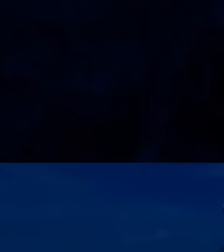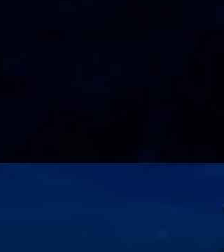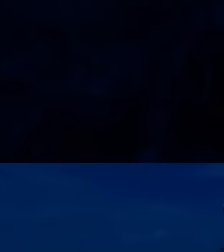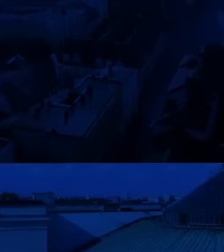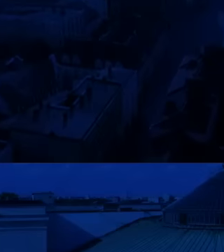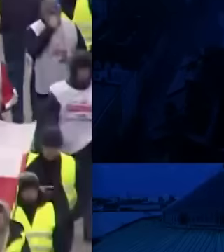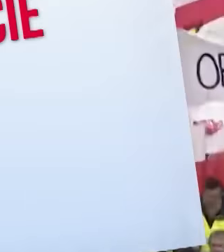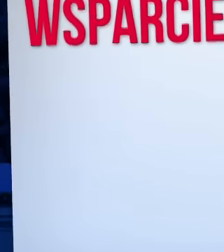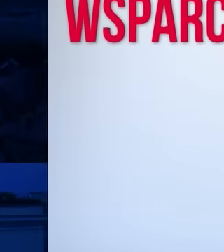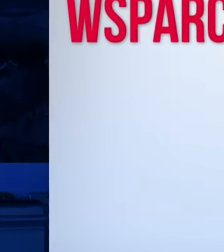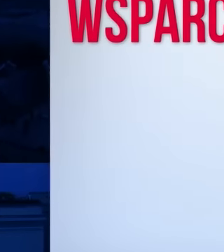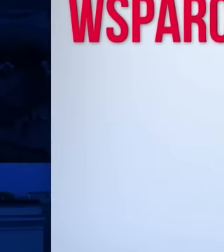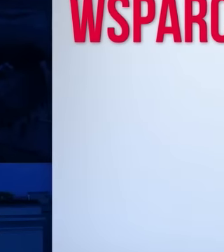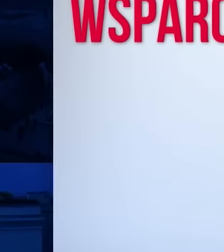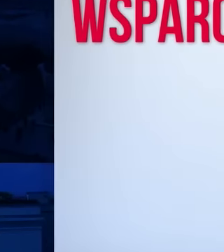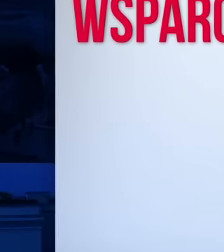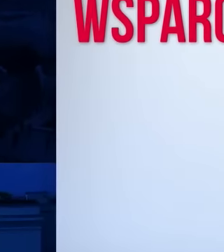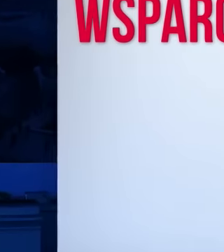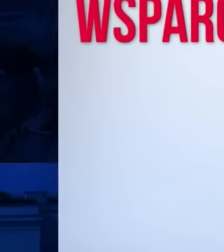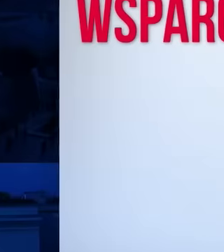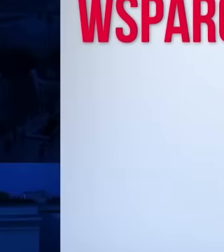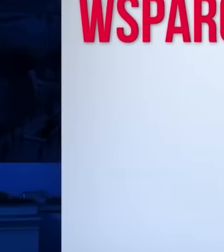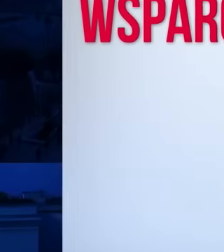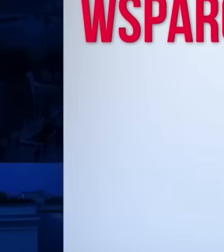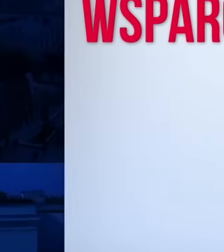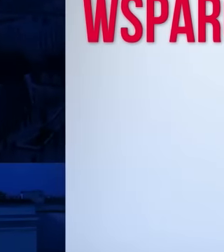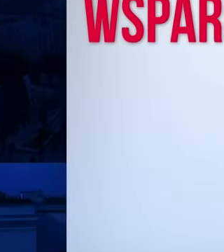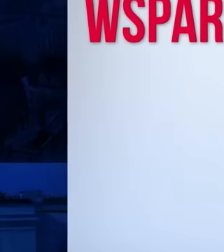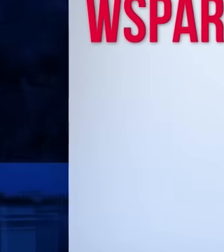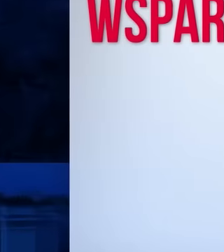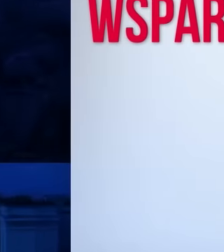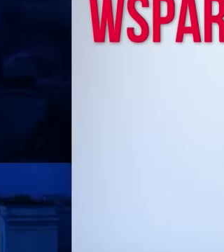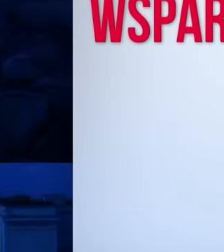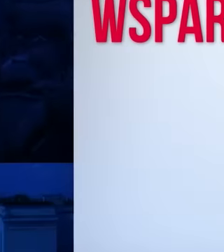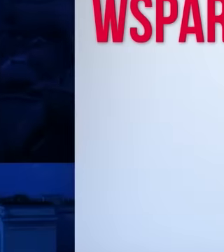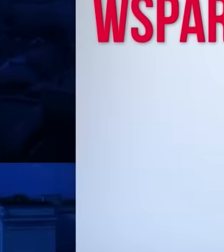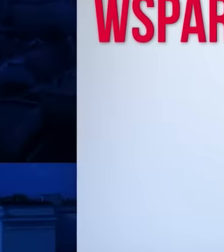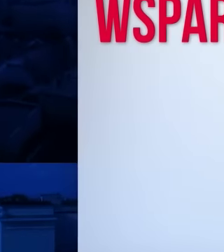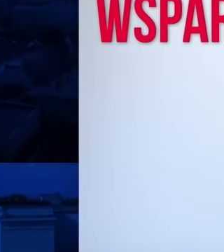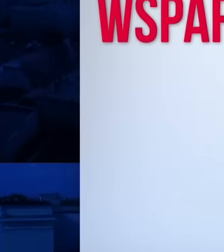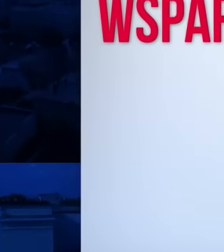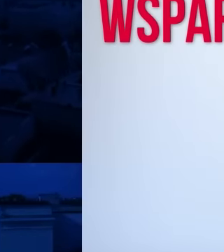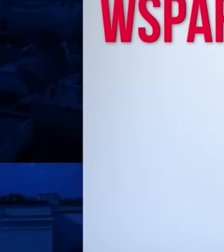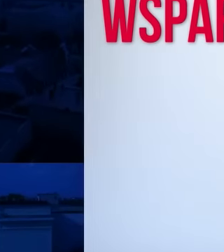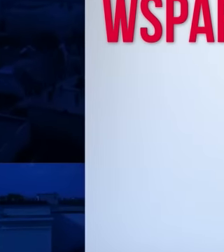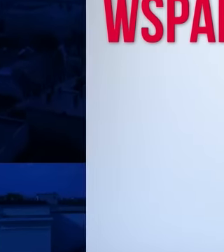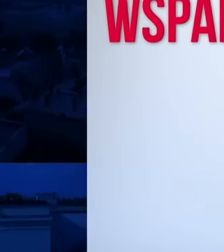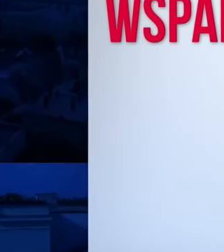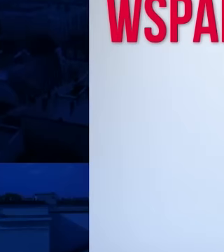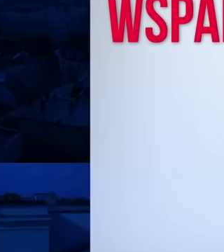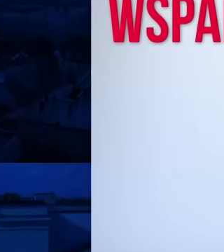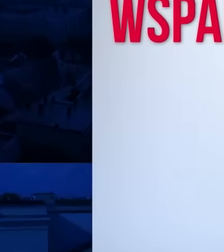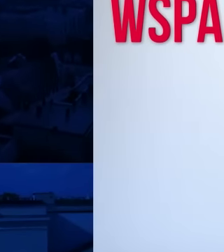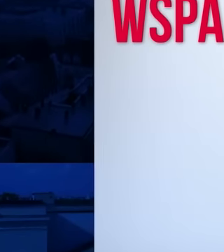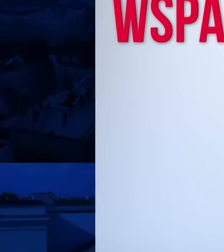barierki. Nie tylko rolnicy, polskich producentów żywności wspierają inne grupy społeczne. Związkowcy z Solidarności, leśnicy, górnicy, myśliwi, a nawet